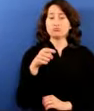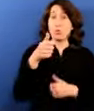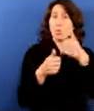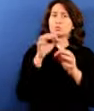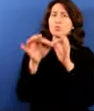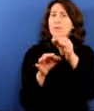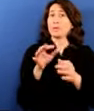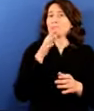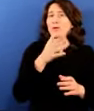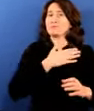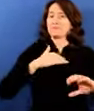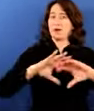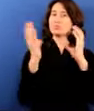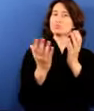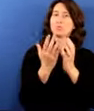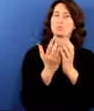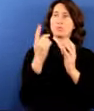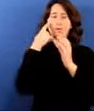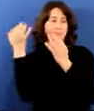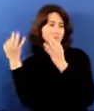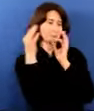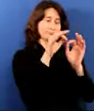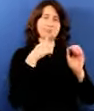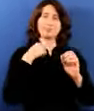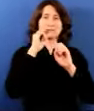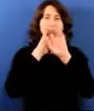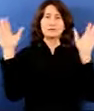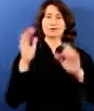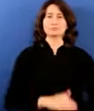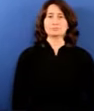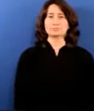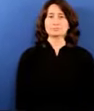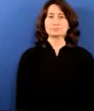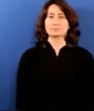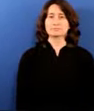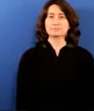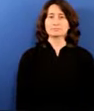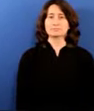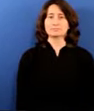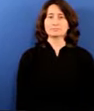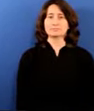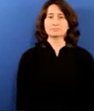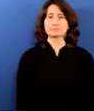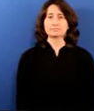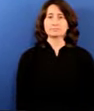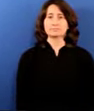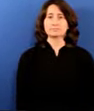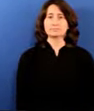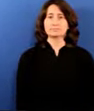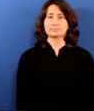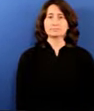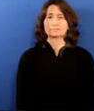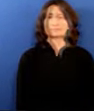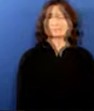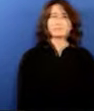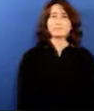topaketa batean eman diote ezagutzera ekimen hori Bizkaiko publizitate agentzien elkartari. Deialdi honen aldi berean egingo da